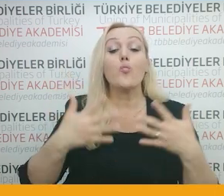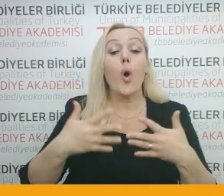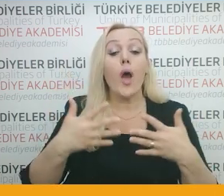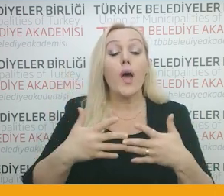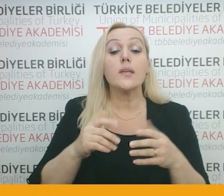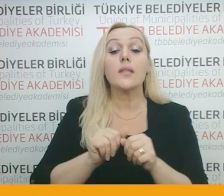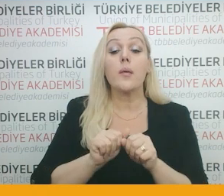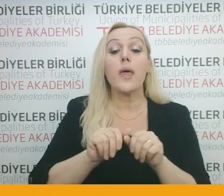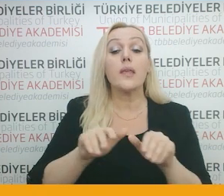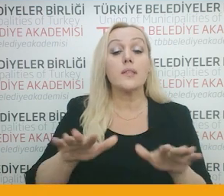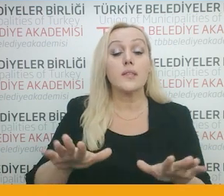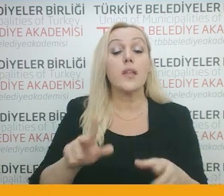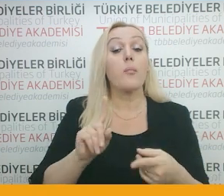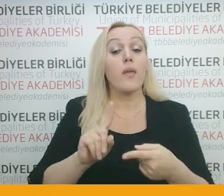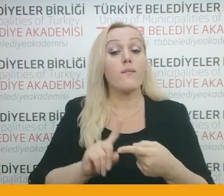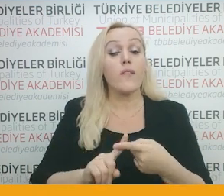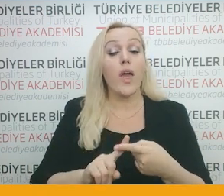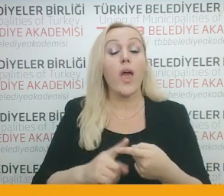sistemi ve